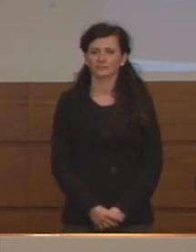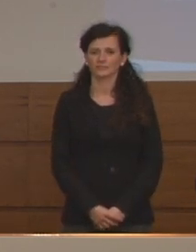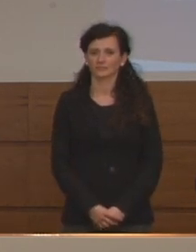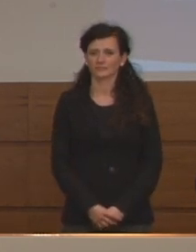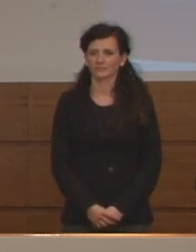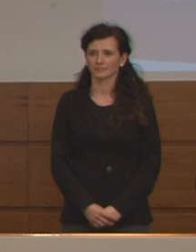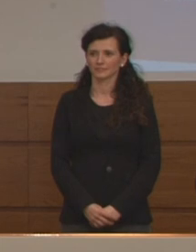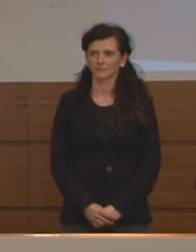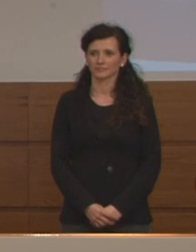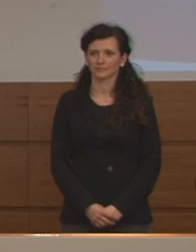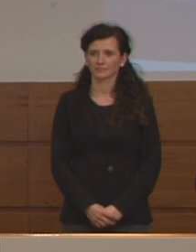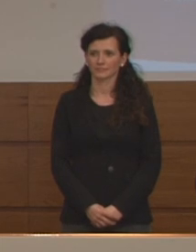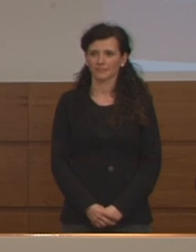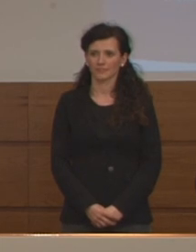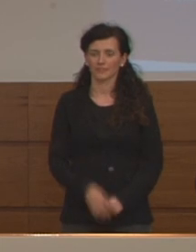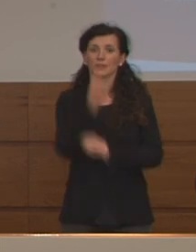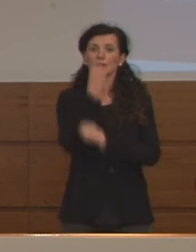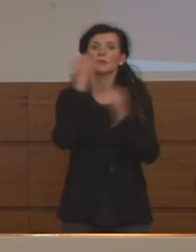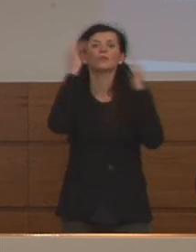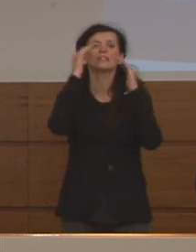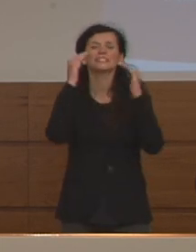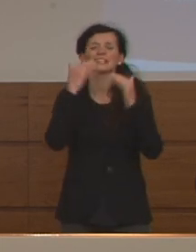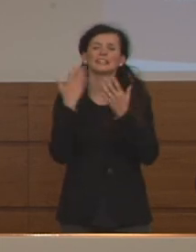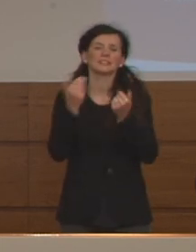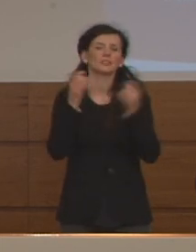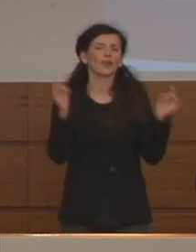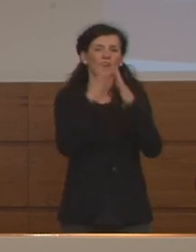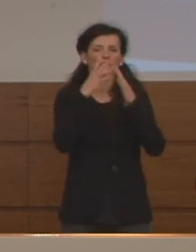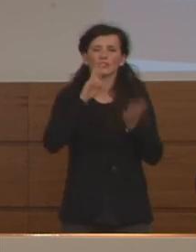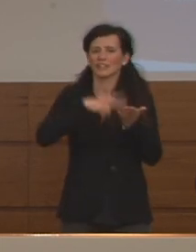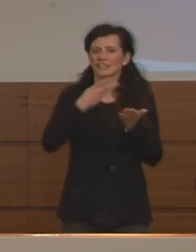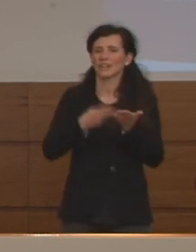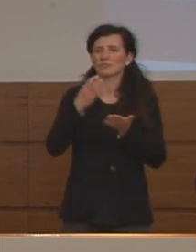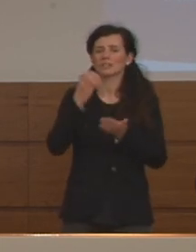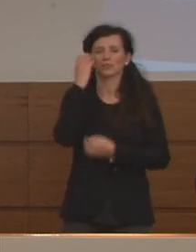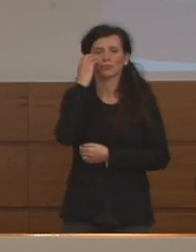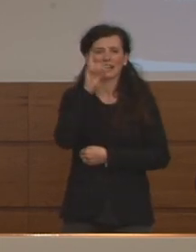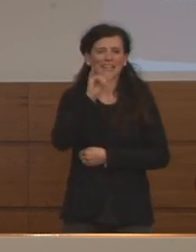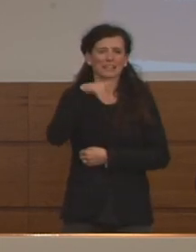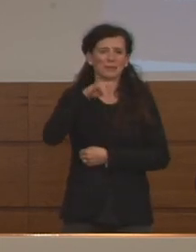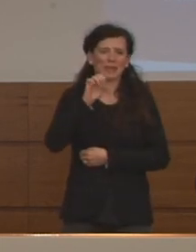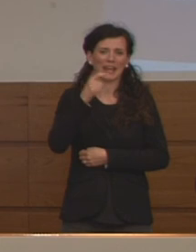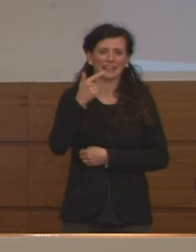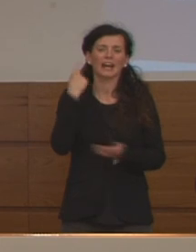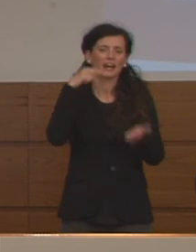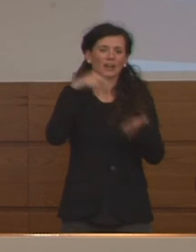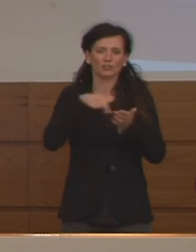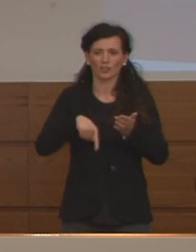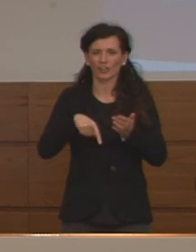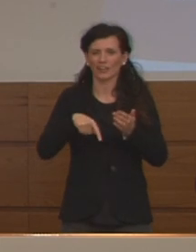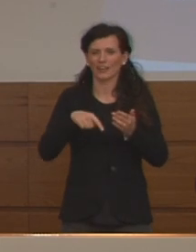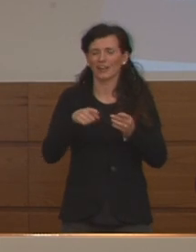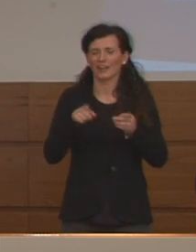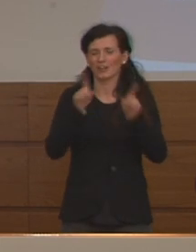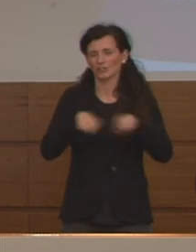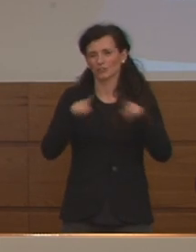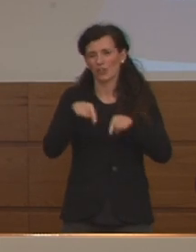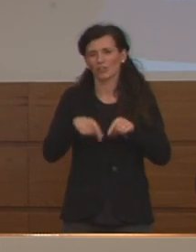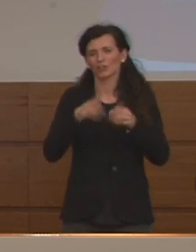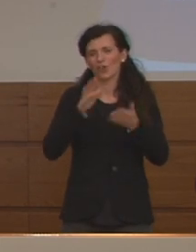buonasera salutiamo susanna di pietra che questa sera ritorna con noi nella nostra solita